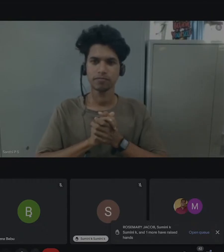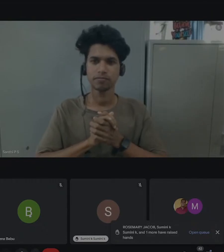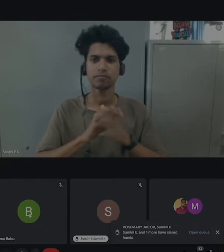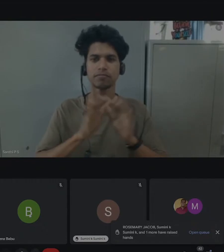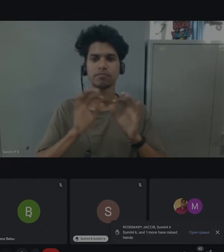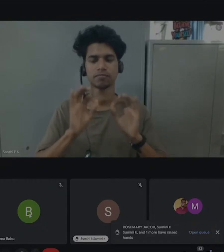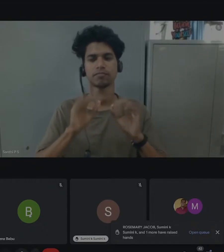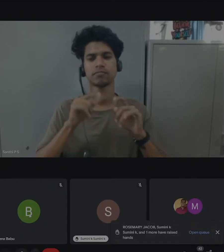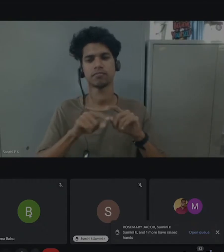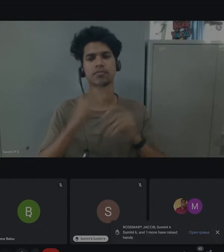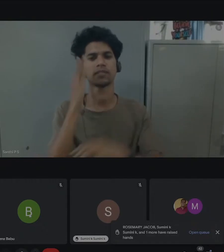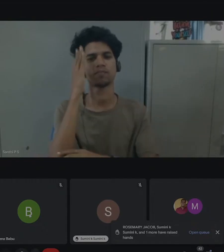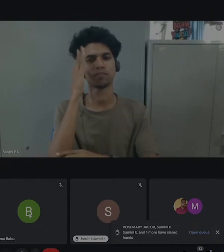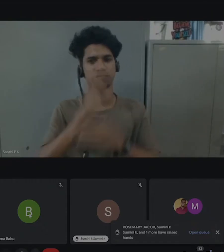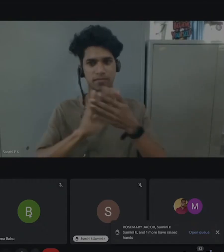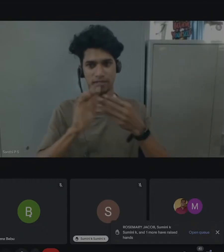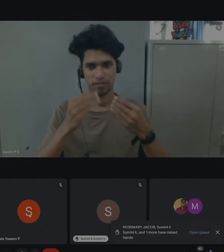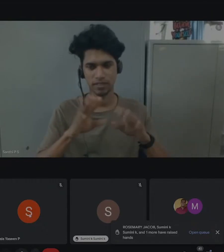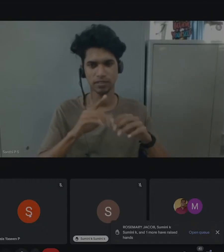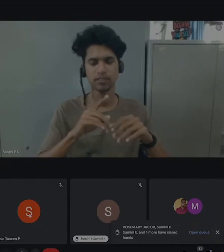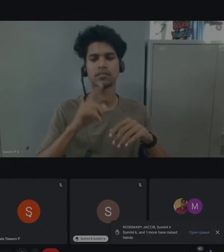ഇന്നത്തെ ഇത് ക്ലോസ് ചെയ്യുകയാണ്. അടുത്ത നിഡാസ്